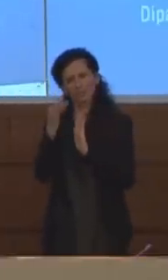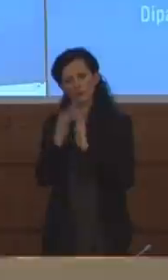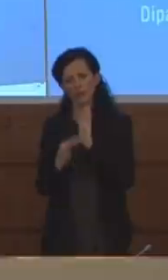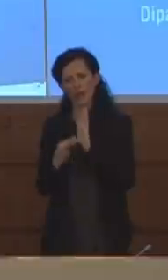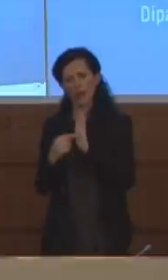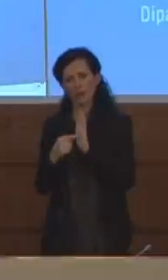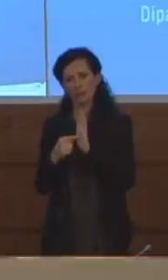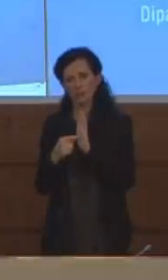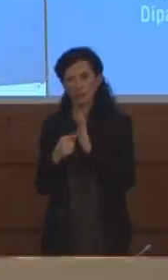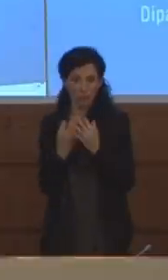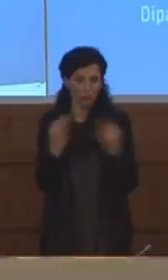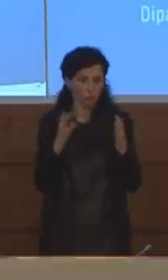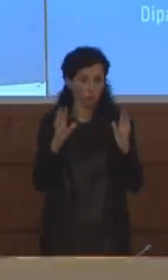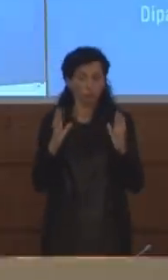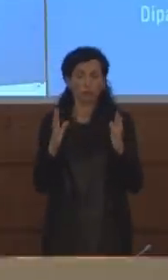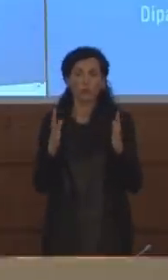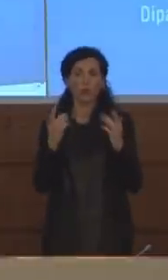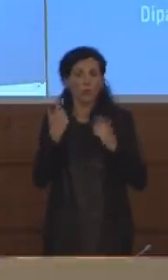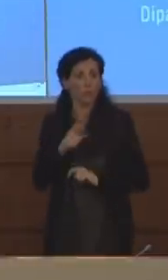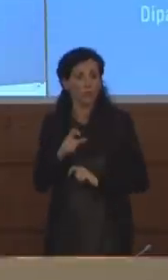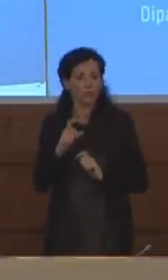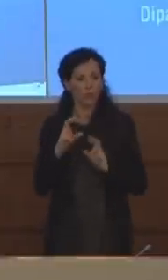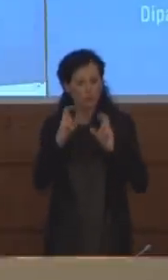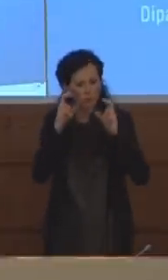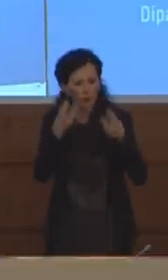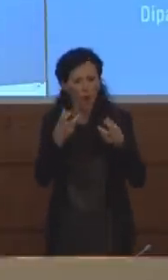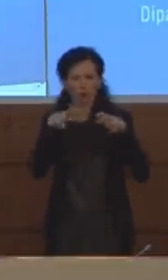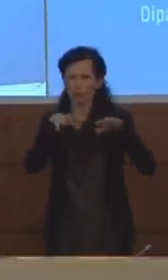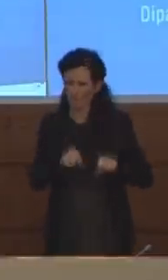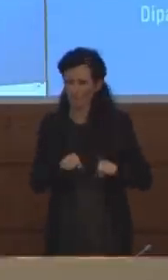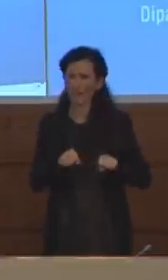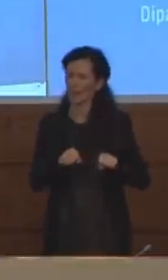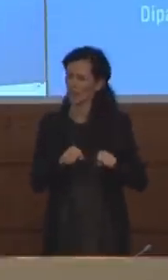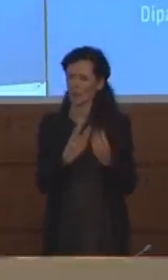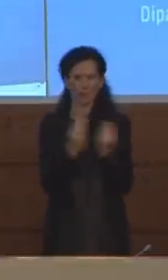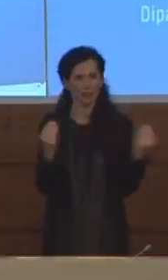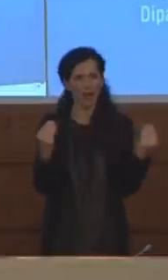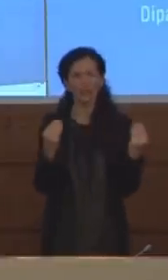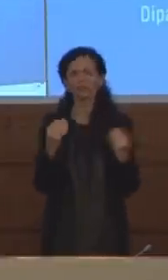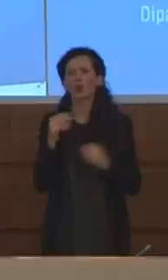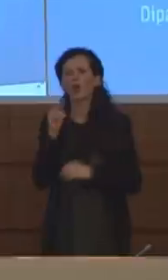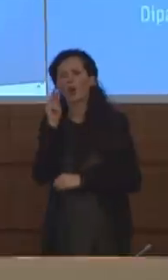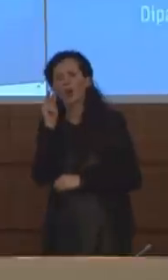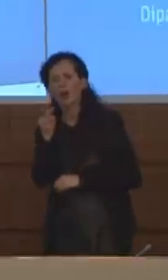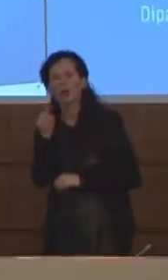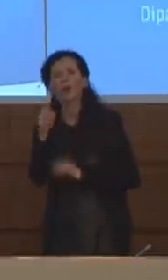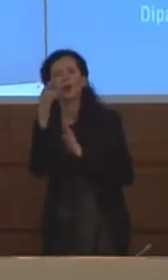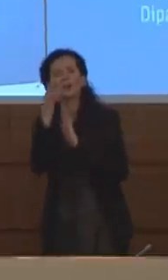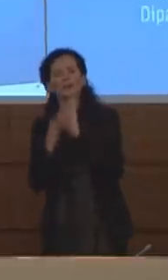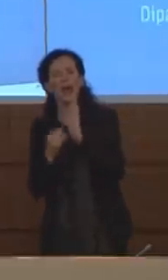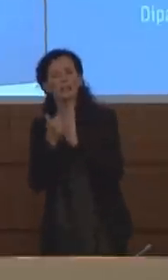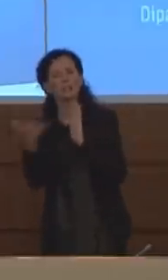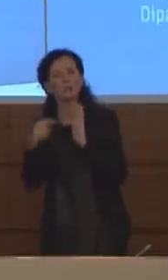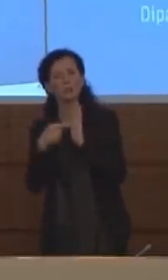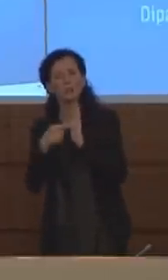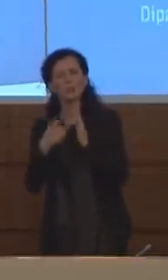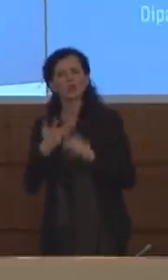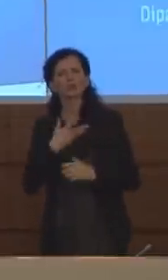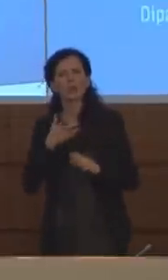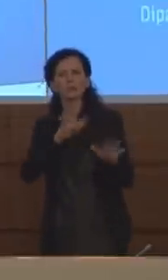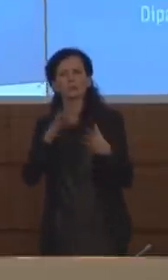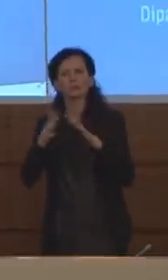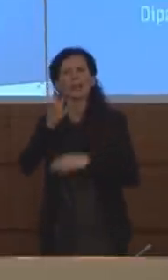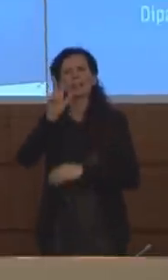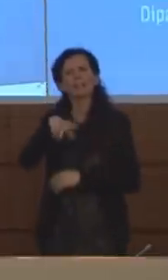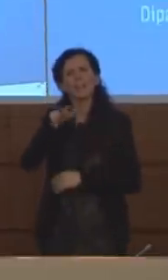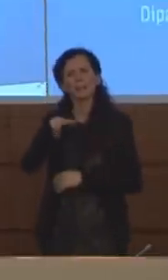immenso compiuto e ce ne sono circa tremila persone che sono